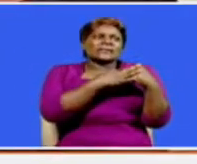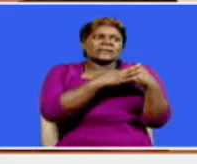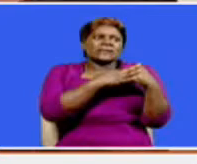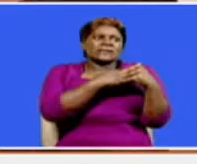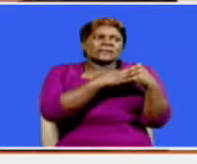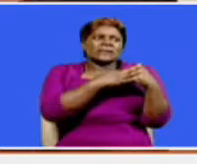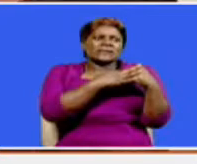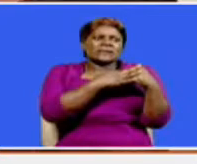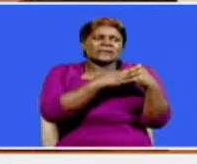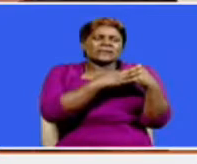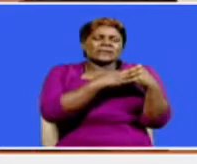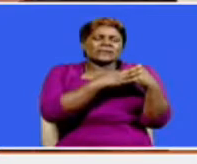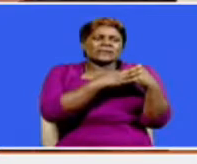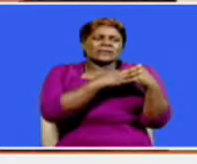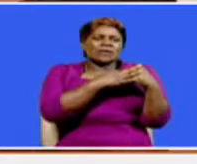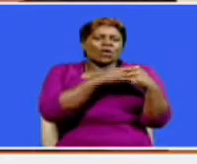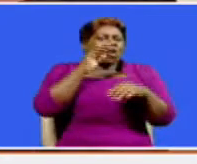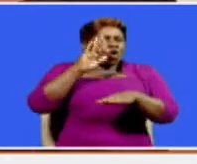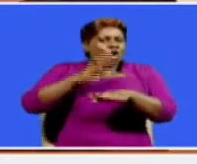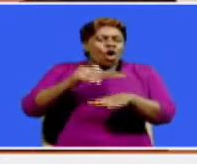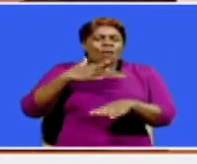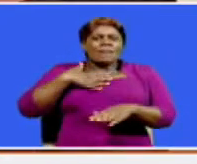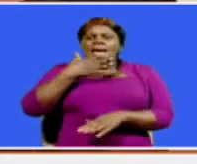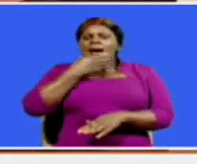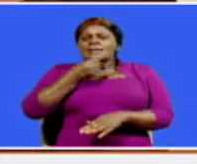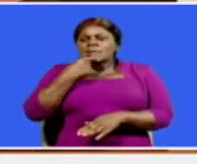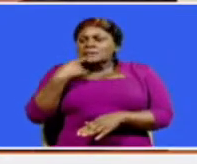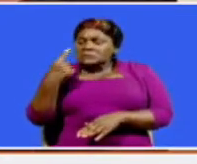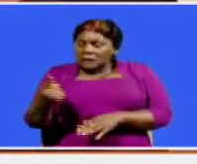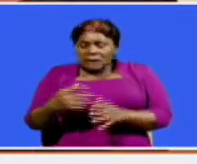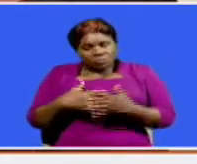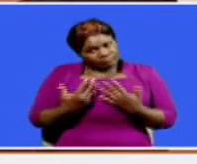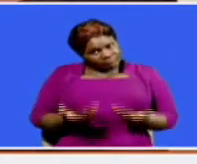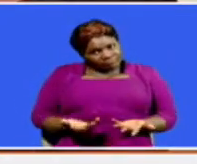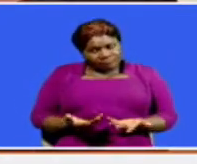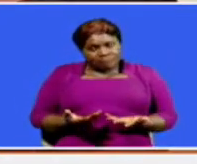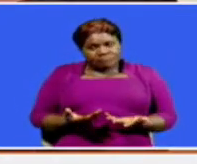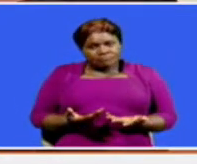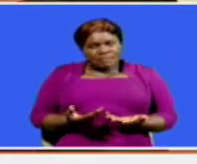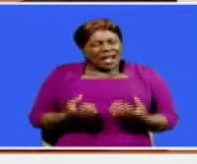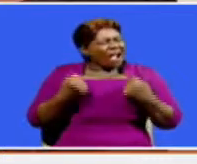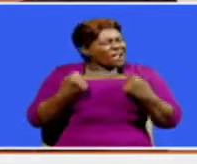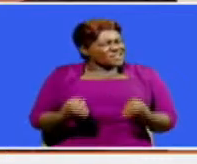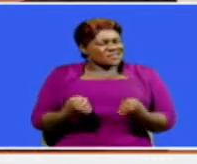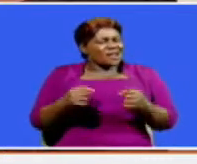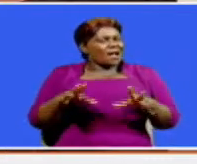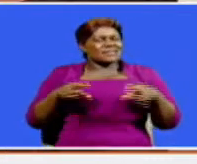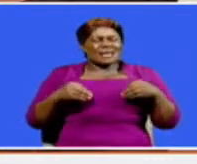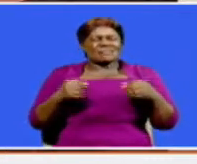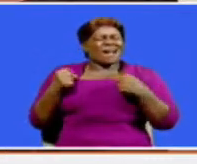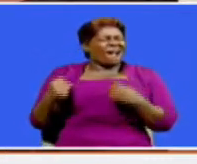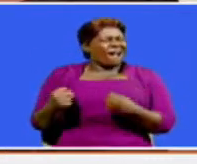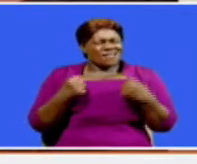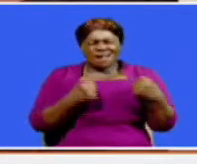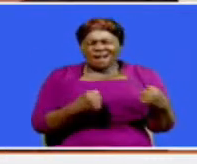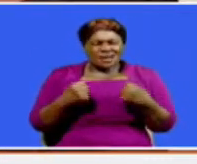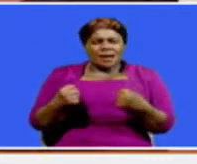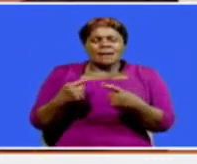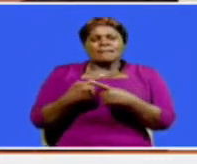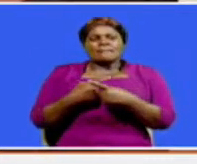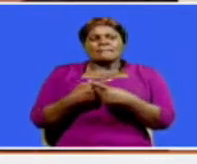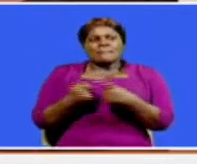ndo sasa aliitwa, akaambiwa. Ilikuwa difficult kwa yeye kukubali.